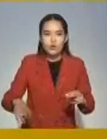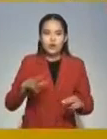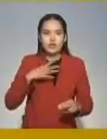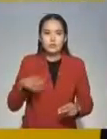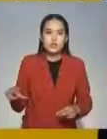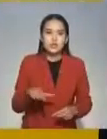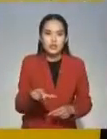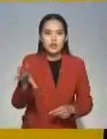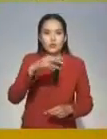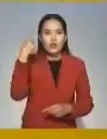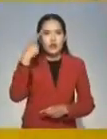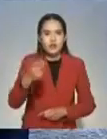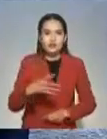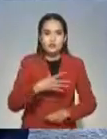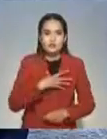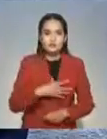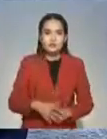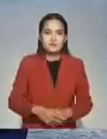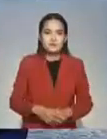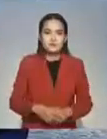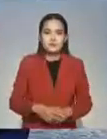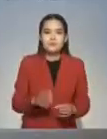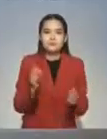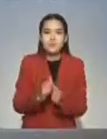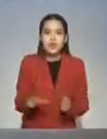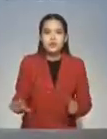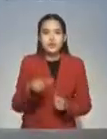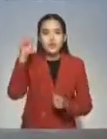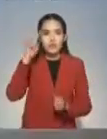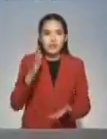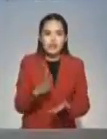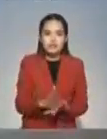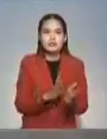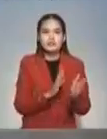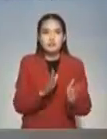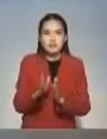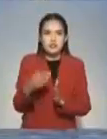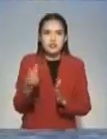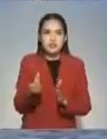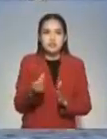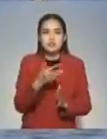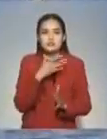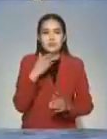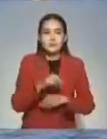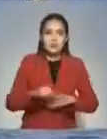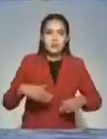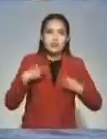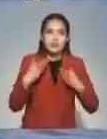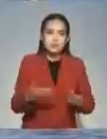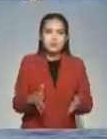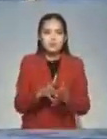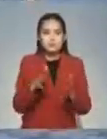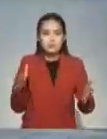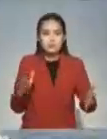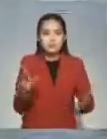выставили предупреждающие знаки объездная дорога имеется перелив порядка 30 см составляет но вода ещё будет